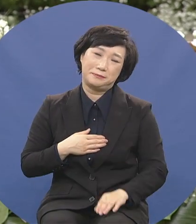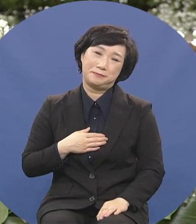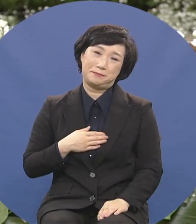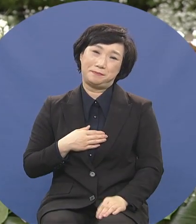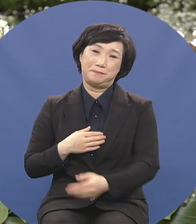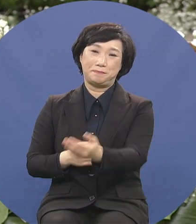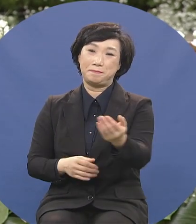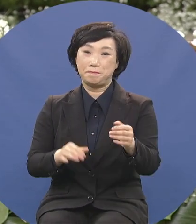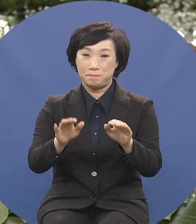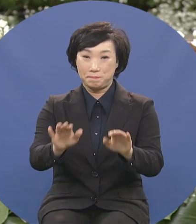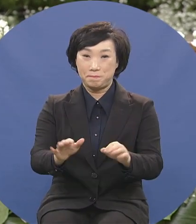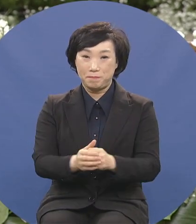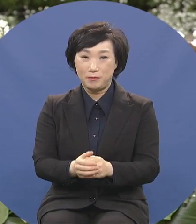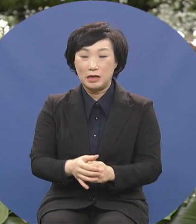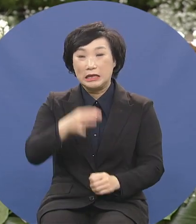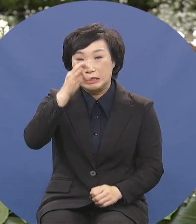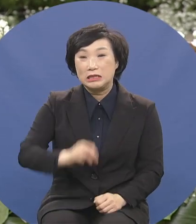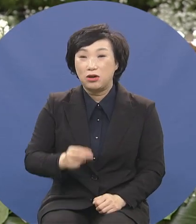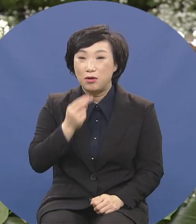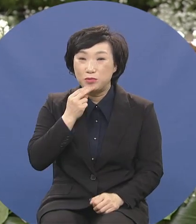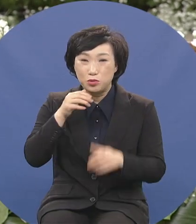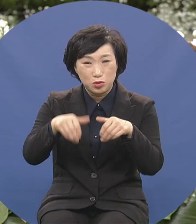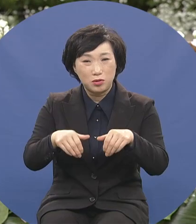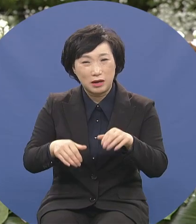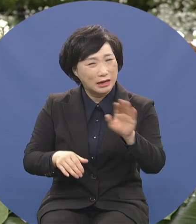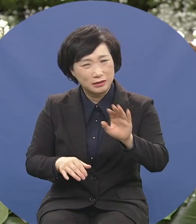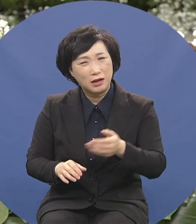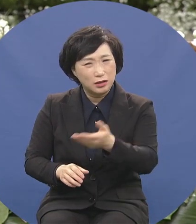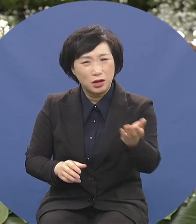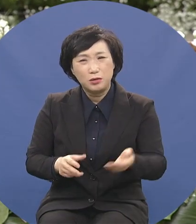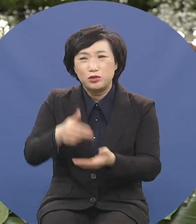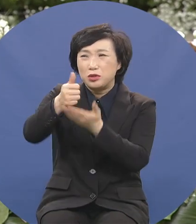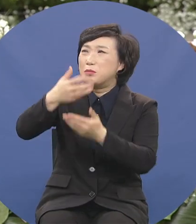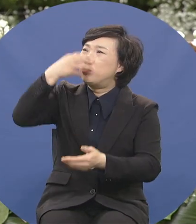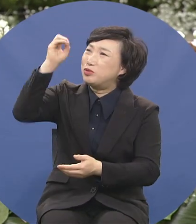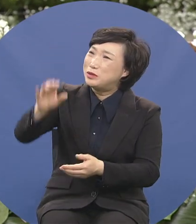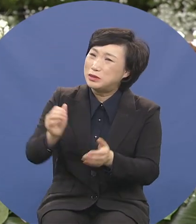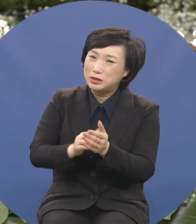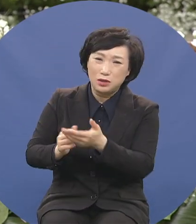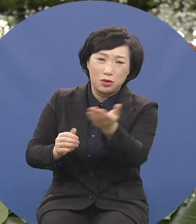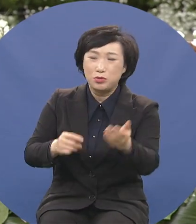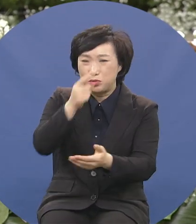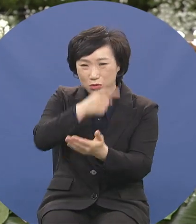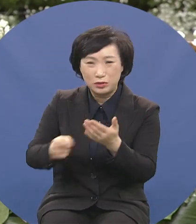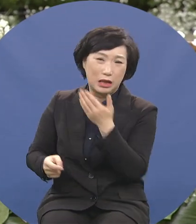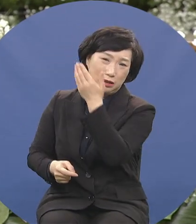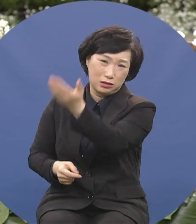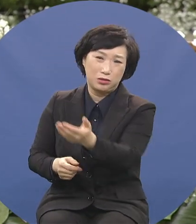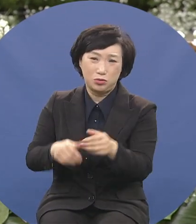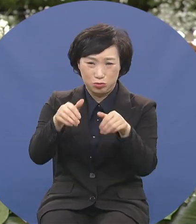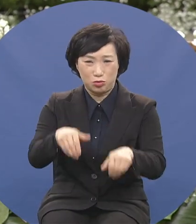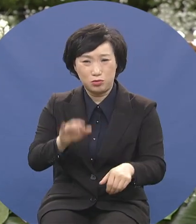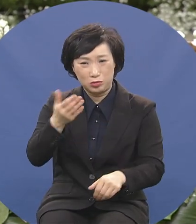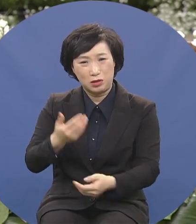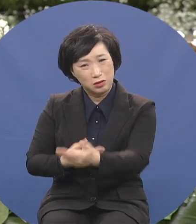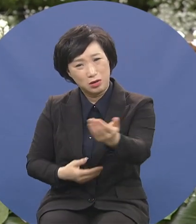당신은 무익한 종이 아니라 주님을 무시하고 손에 붙이는 종이라 이 말이오.